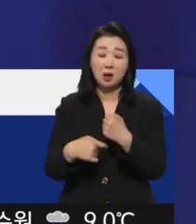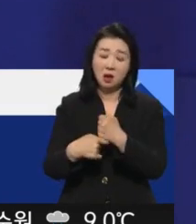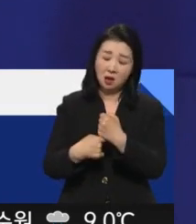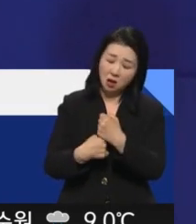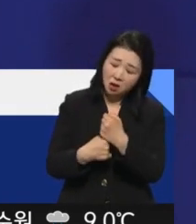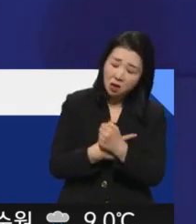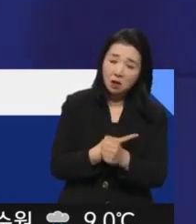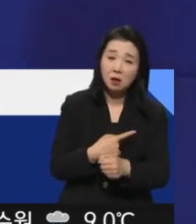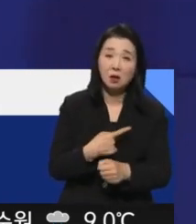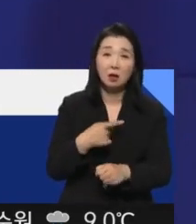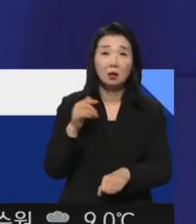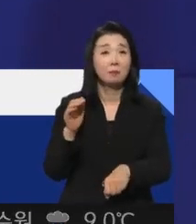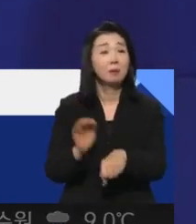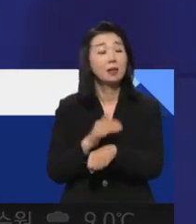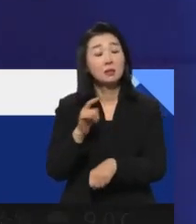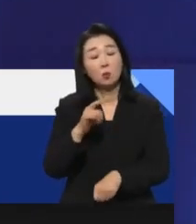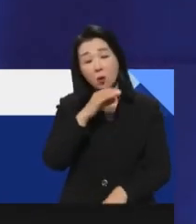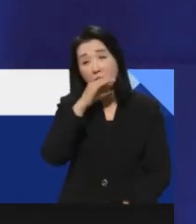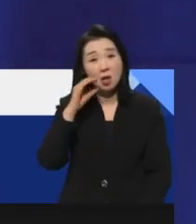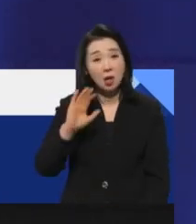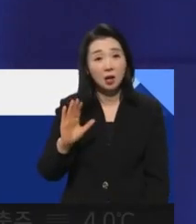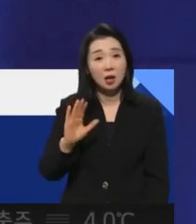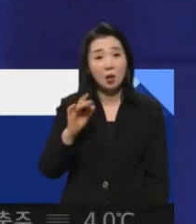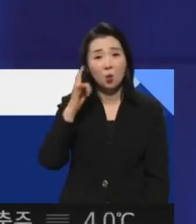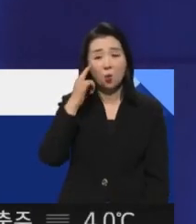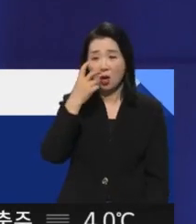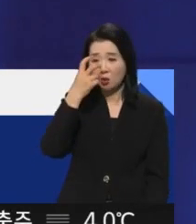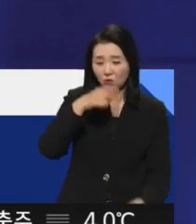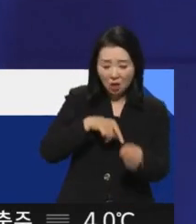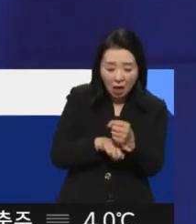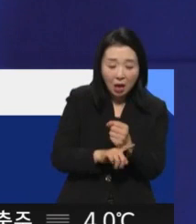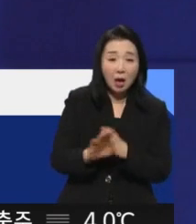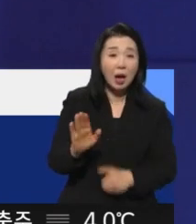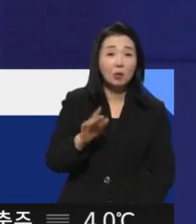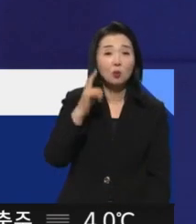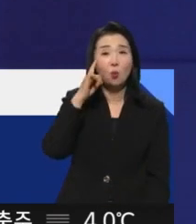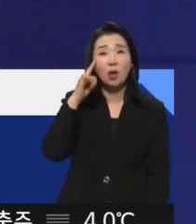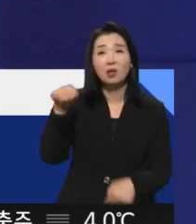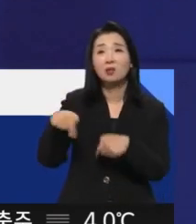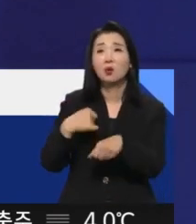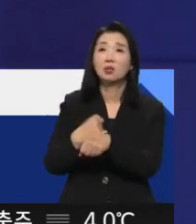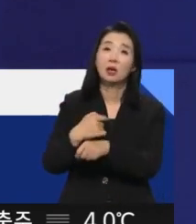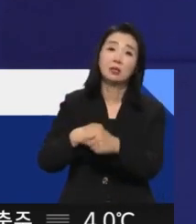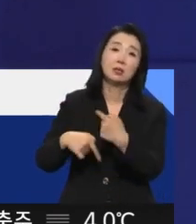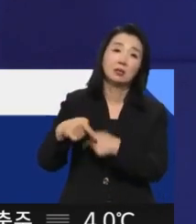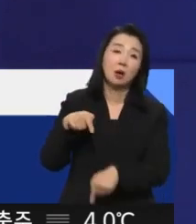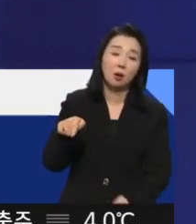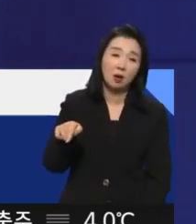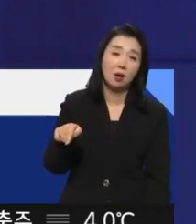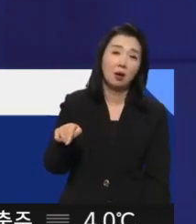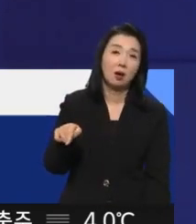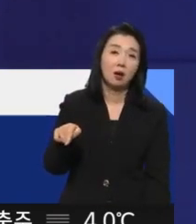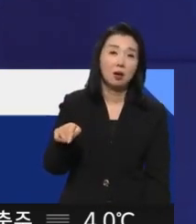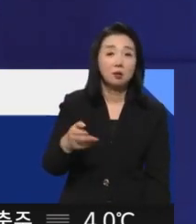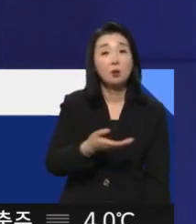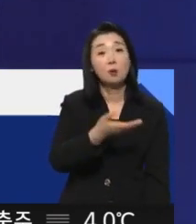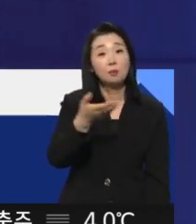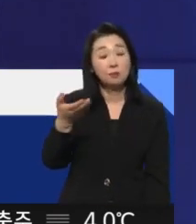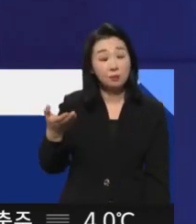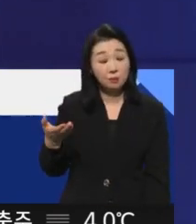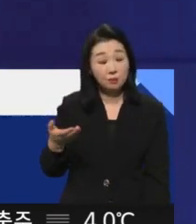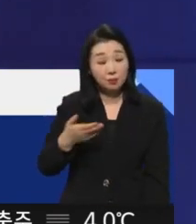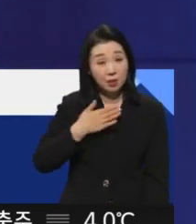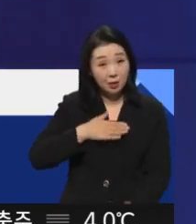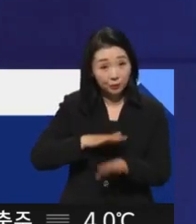부당하고 옳지 않은 처사다. 수사를 하는 것이 아니라 정치를 하는 상황이라는 점들을 여러분께서도